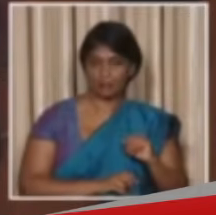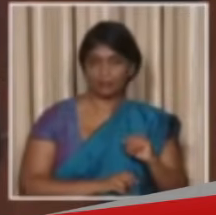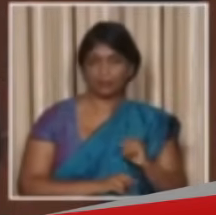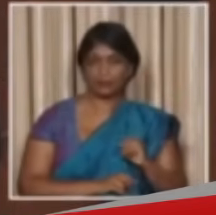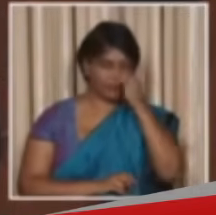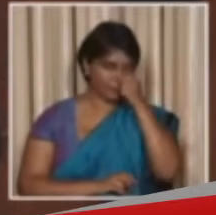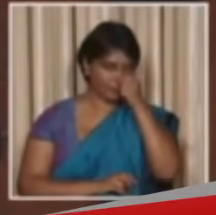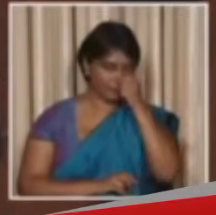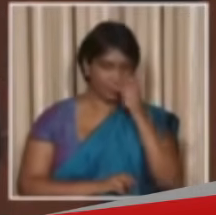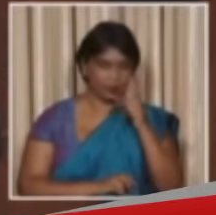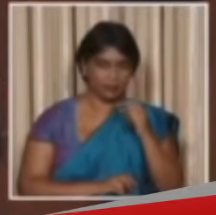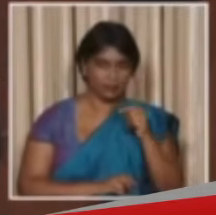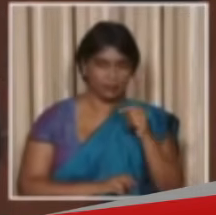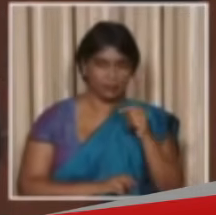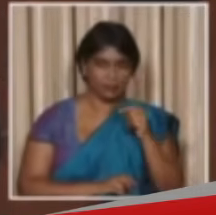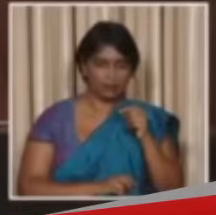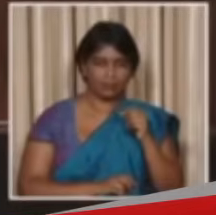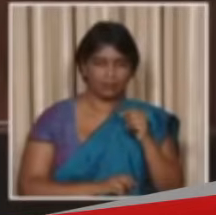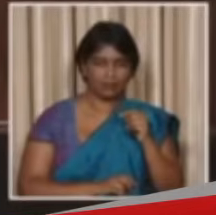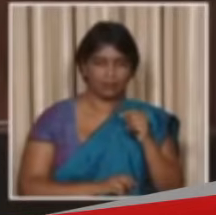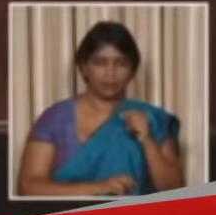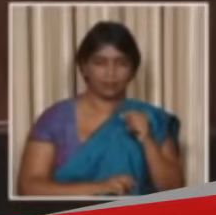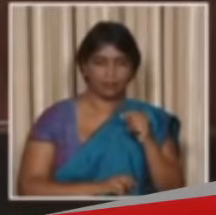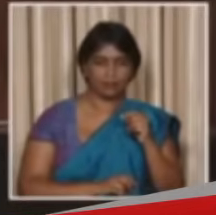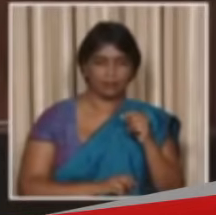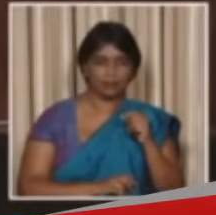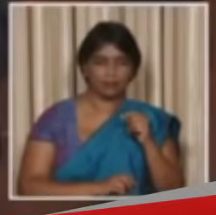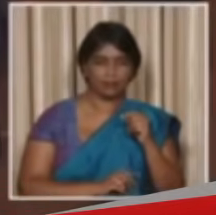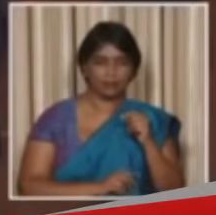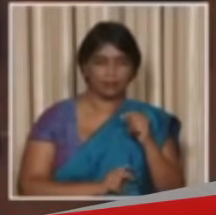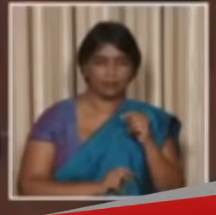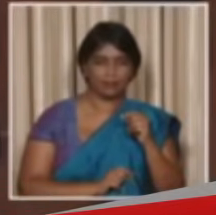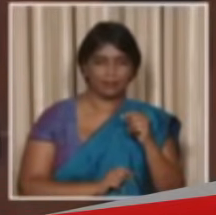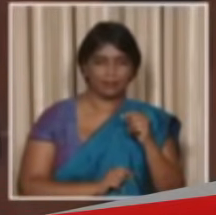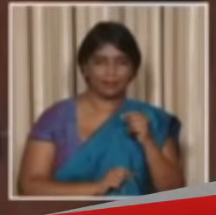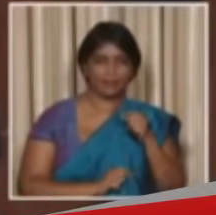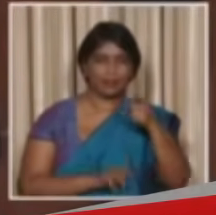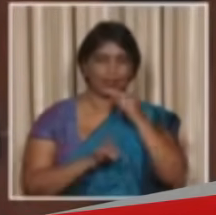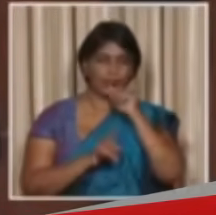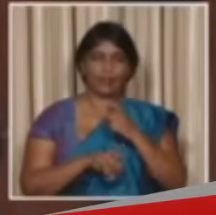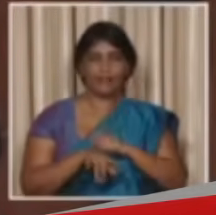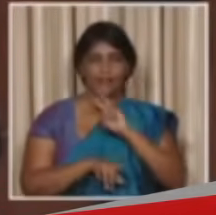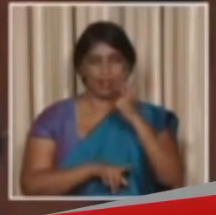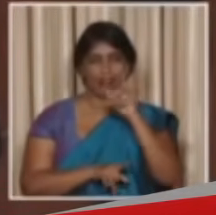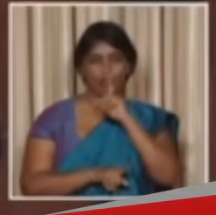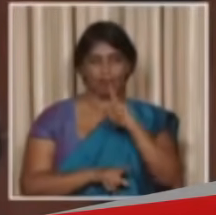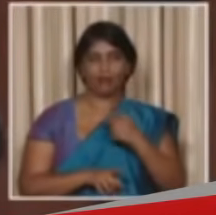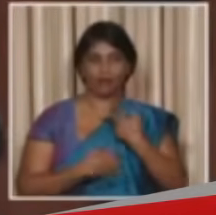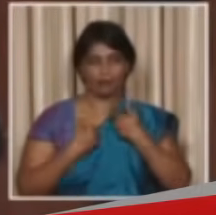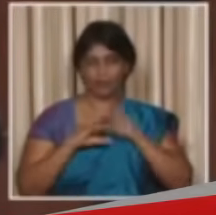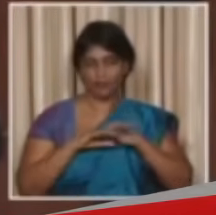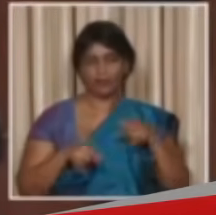2000 ගණන් වල 2 minutes. One more minute. Normally you inform us in 2 minutes, so I thought I have 2 more minutes. So let me finish. I'll conclude.